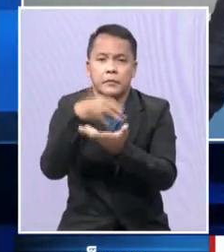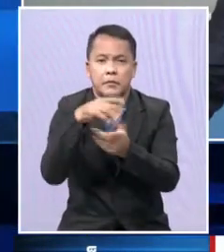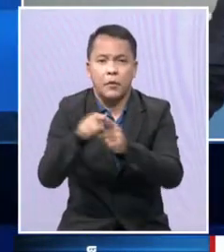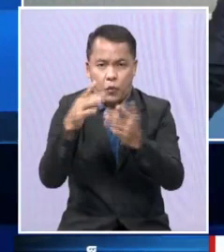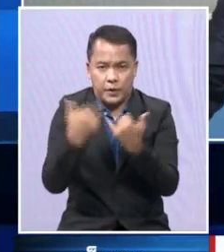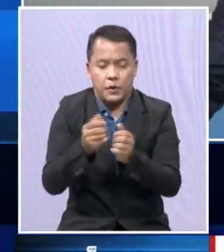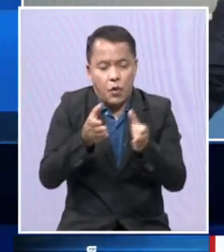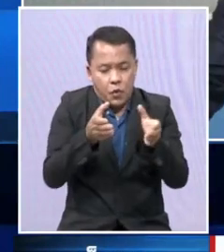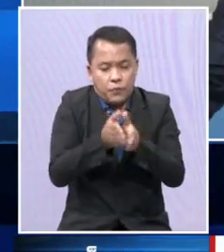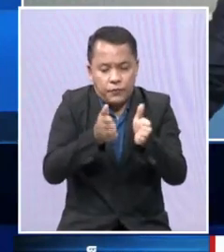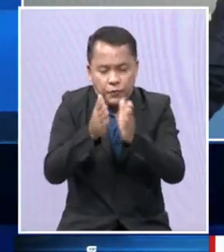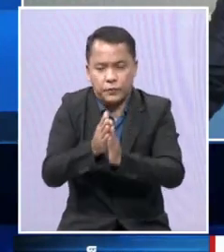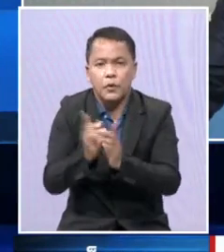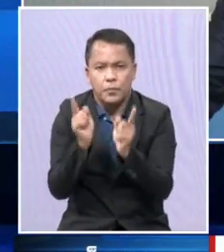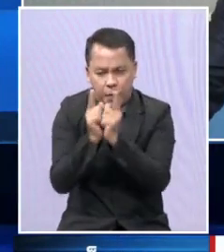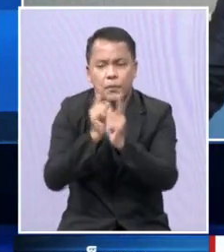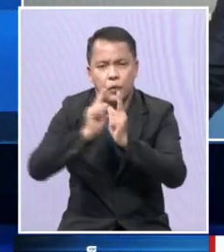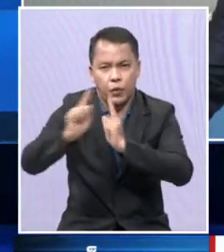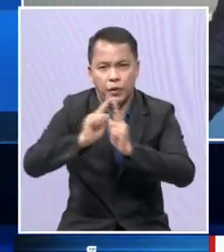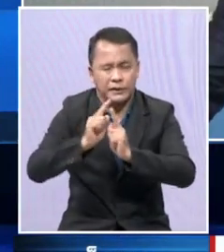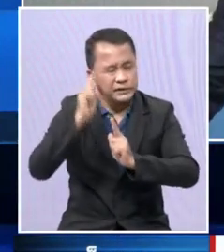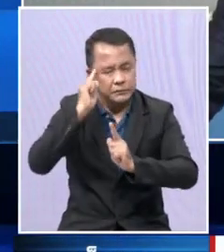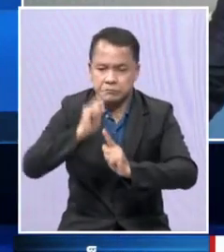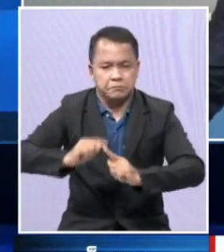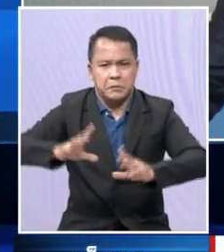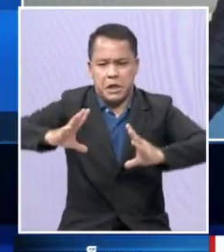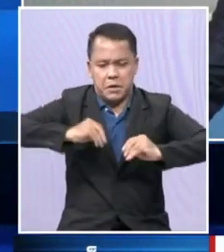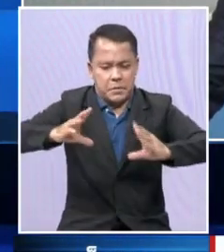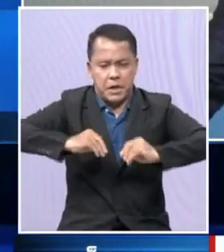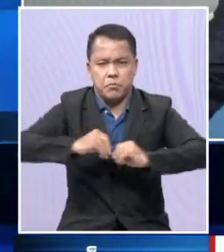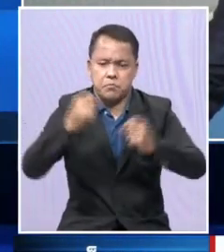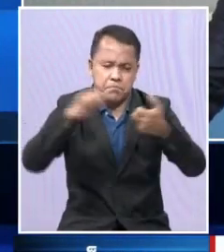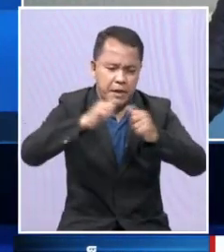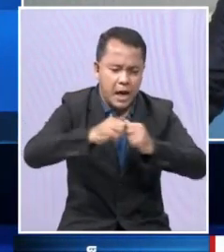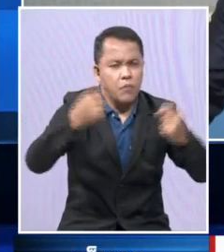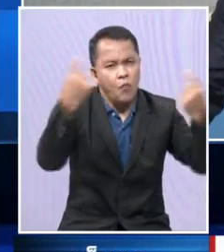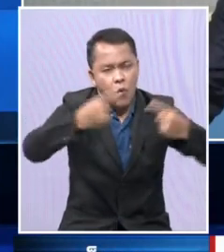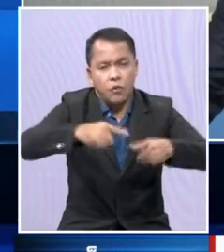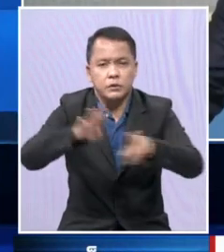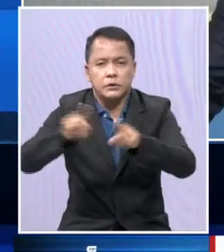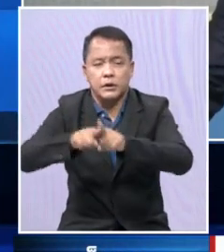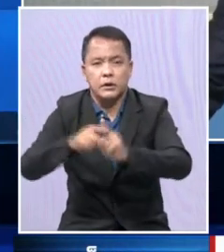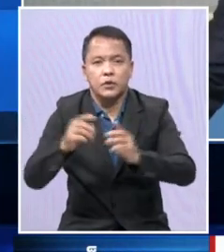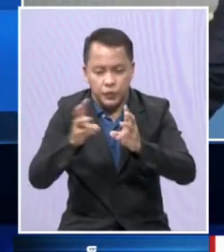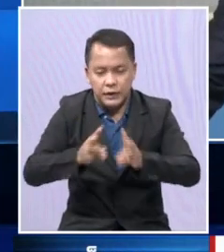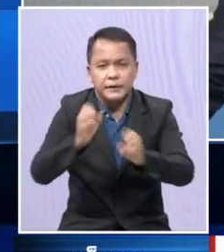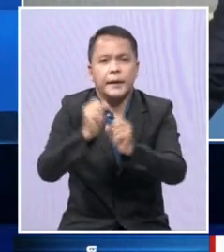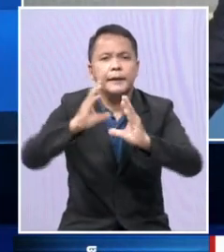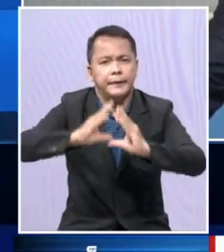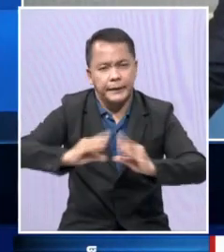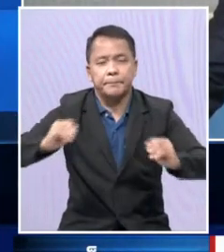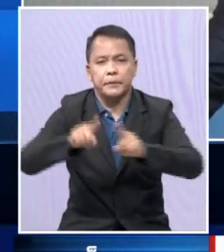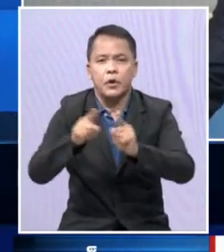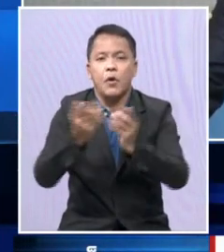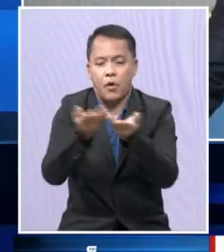ตอนนี้ทุกฝ่ายต้องหันหน้าเข้าหากันครับไม่เห็นด้วยกับการใช้กำลังทุกรูปแบบไม่ว่าจากฝ่ายใดโดยหลักการต้องใช้สันติวิธี